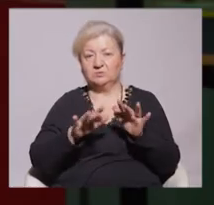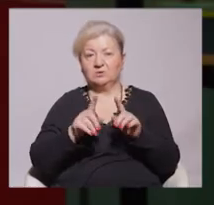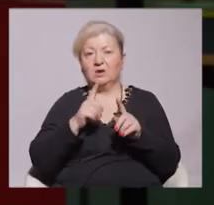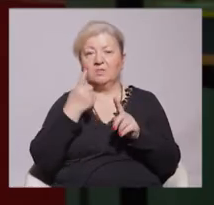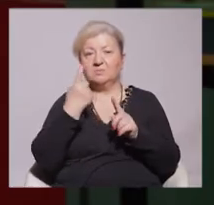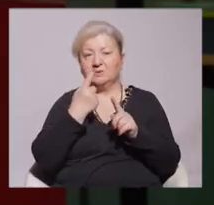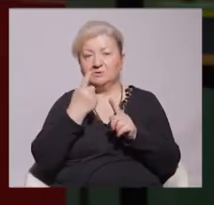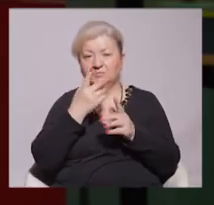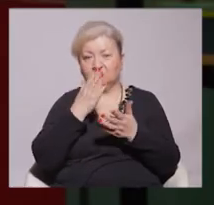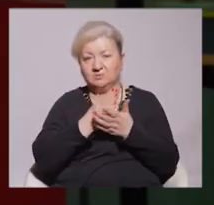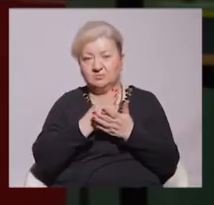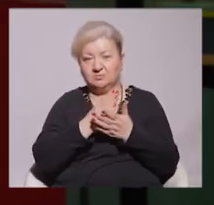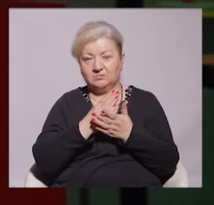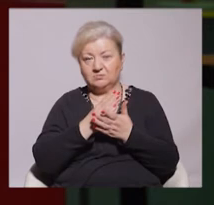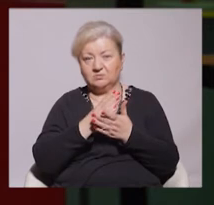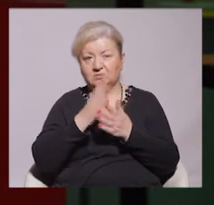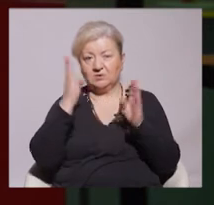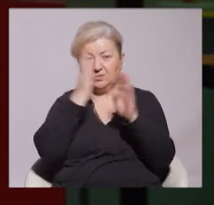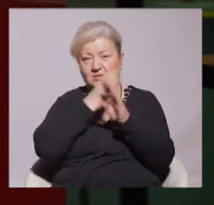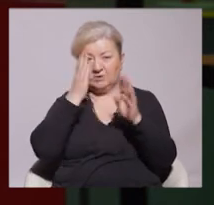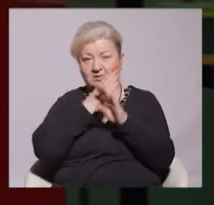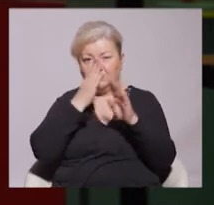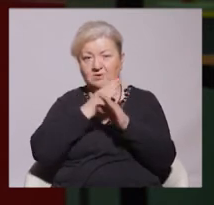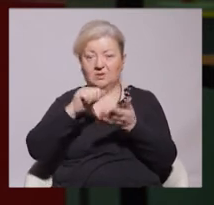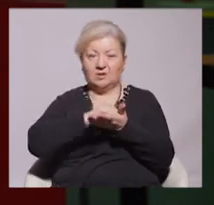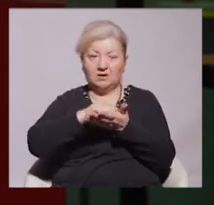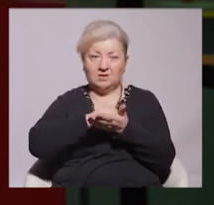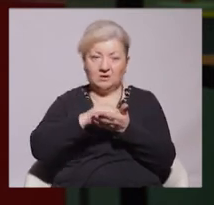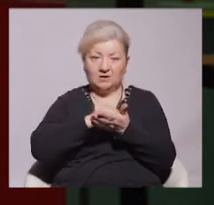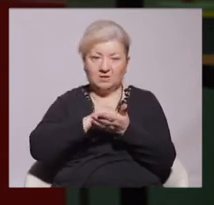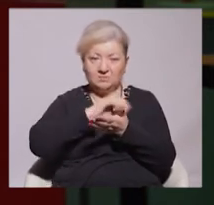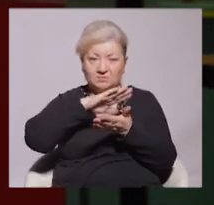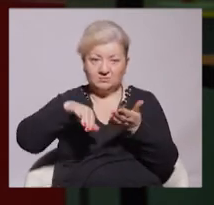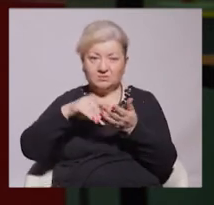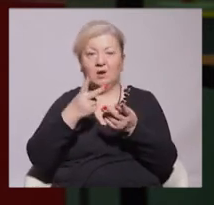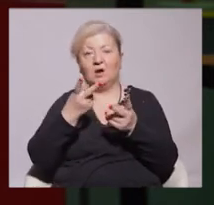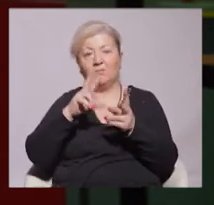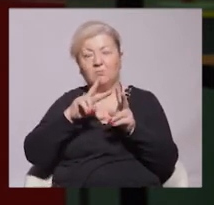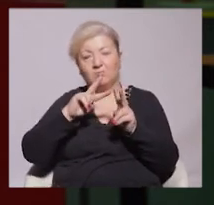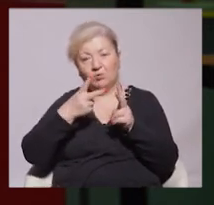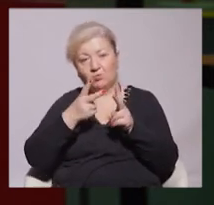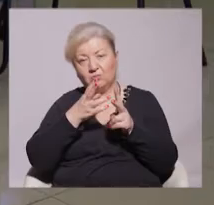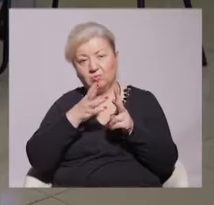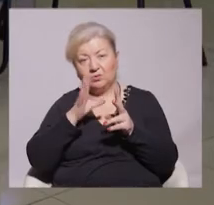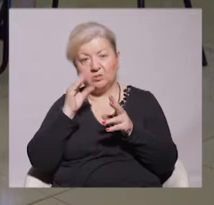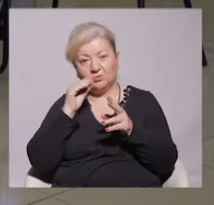პირველ ვარიანტში ჩვენ ვუგულველყოფთ ჰაერის წინაღობას და ხახუნს, ხოლო მეორე ვარიანტში გავითვალისწინებთ.